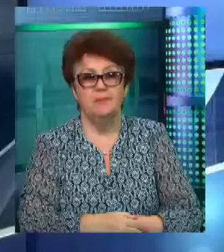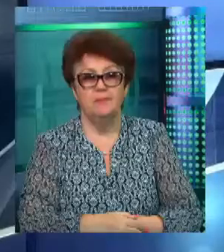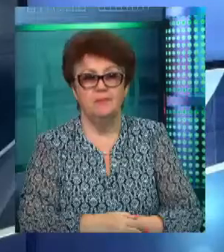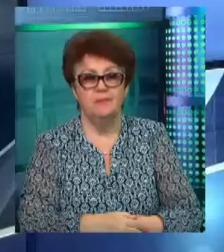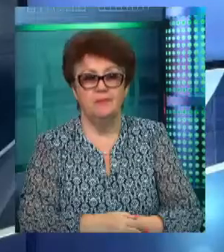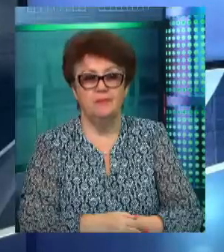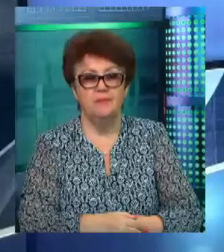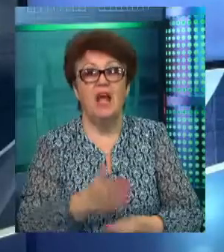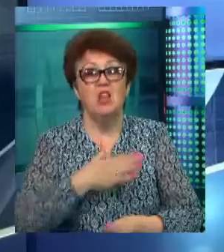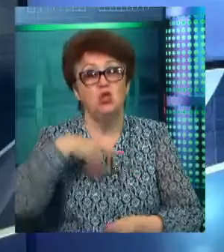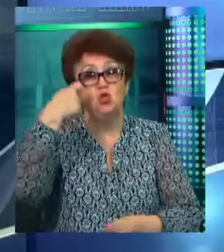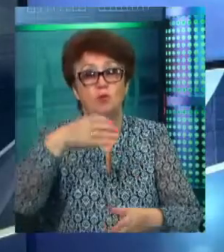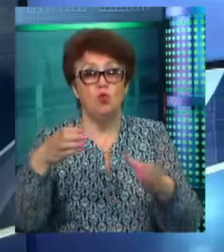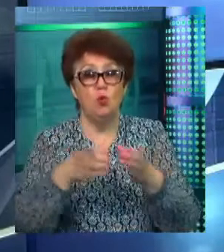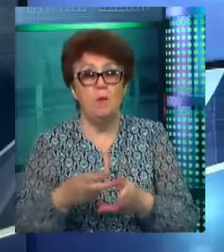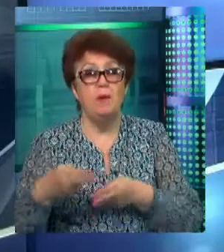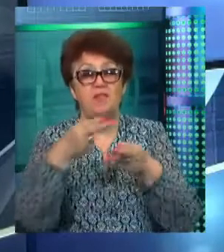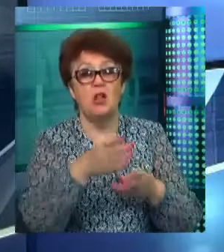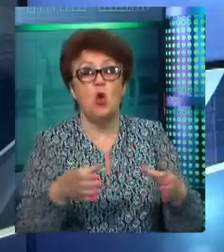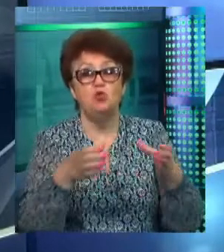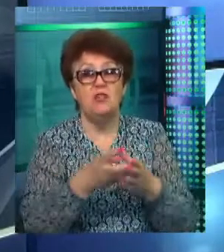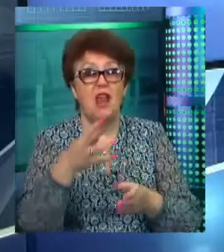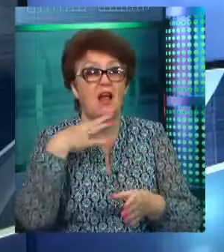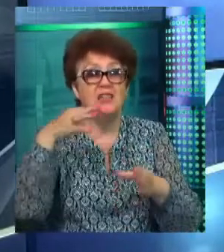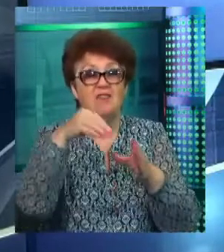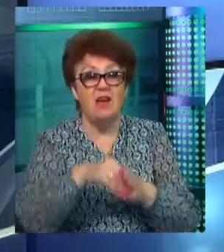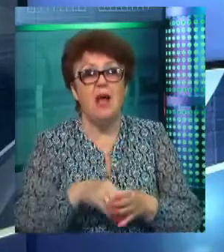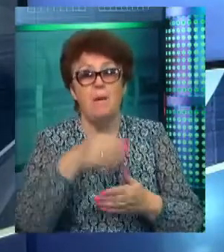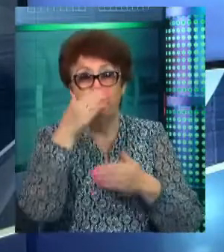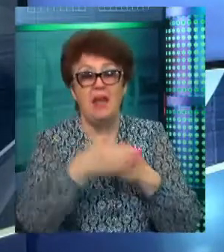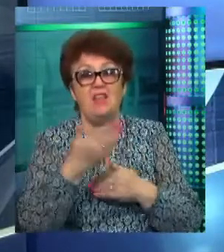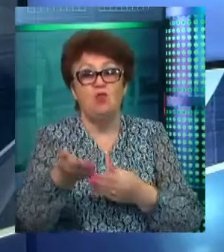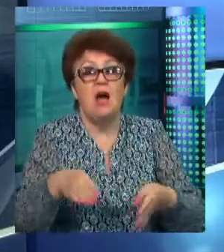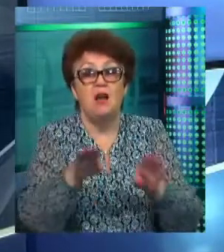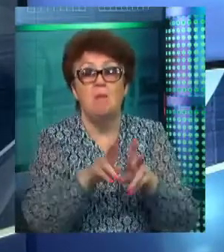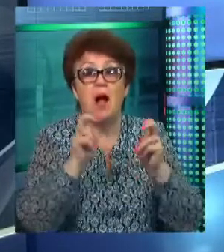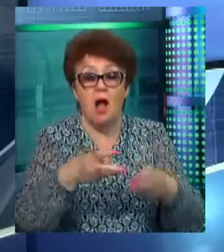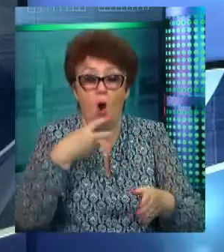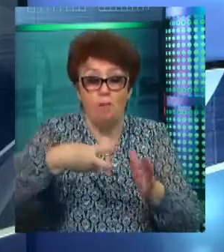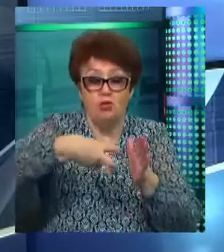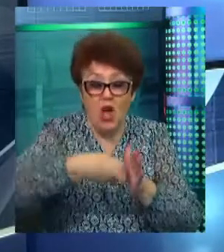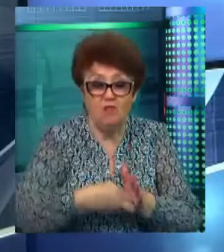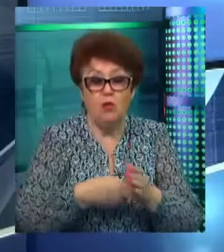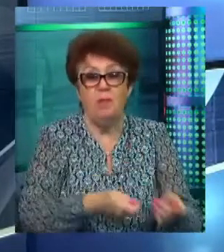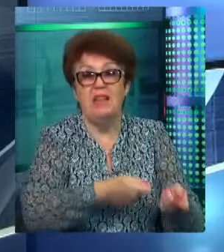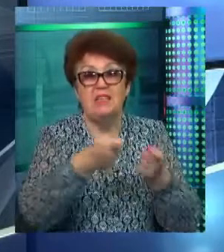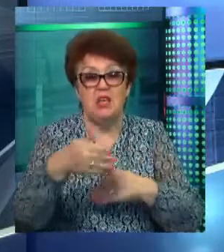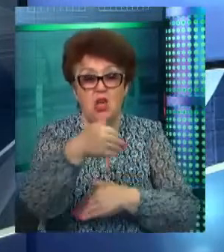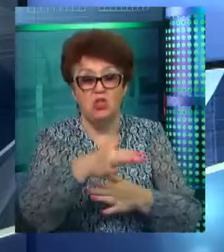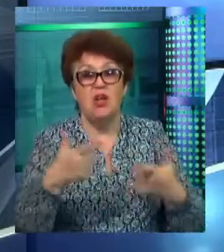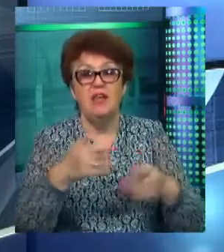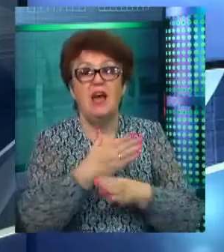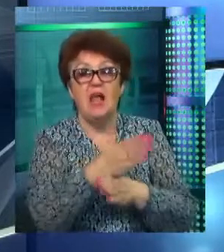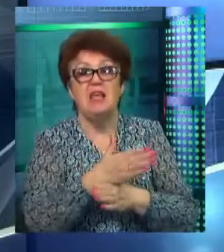наша съемочная группа прибыла на участок для голосования перед его закрытием как опечатывают переносные ящики и где